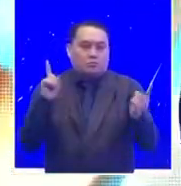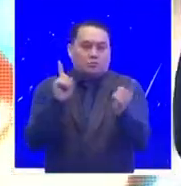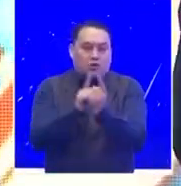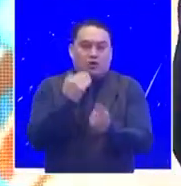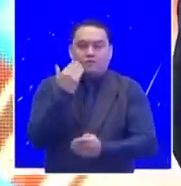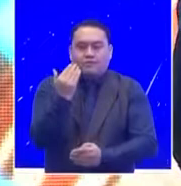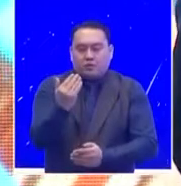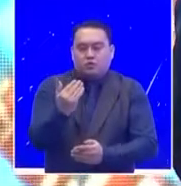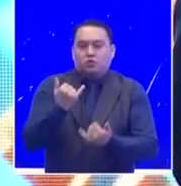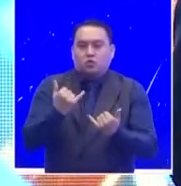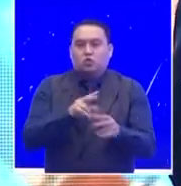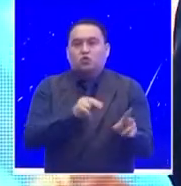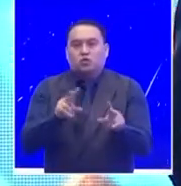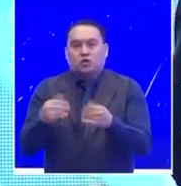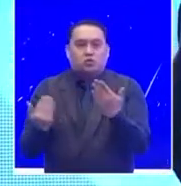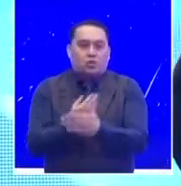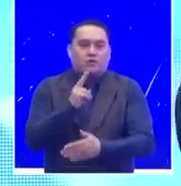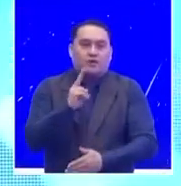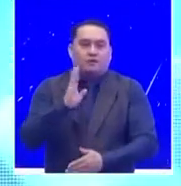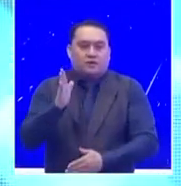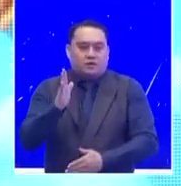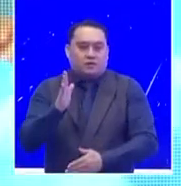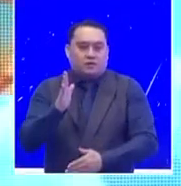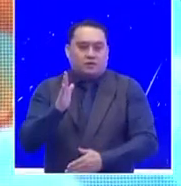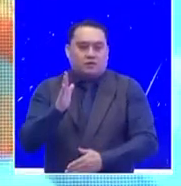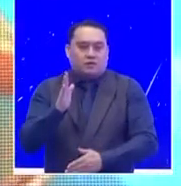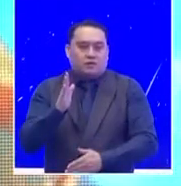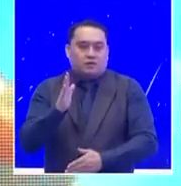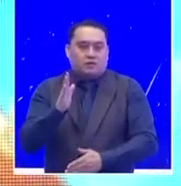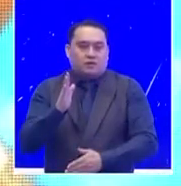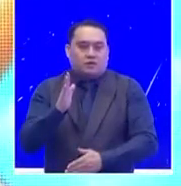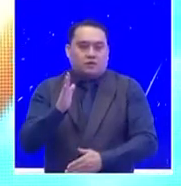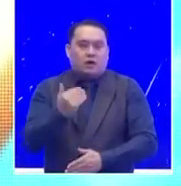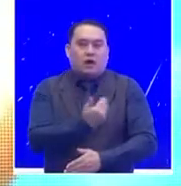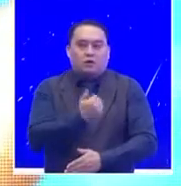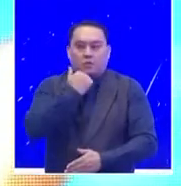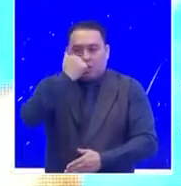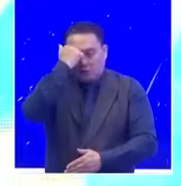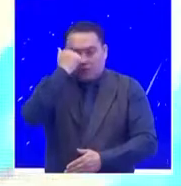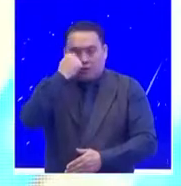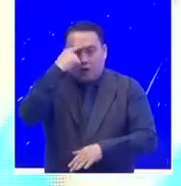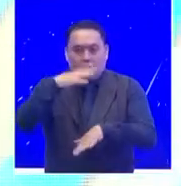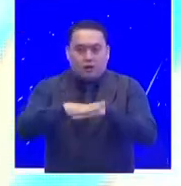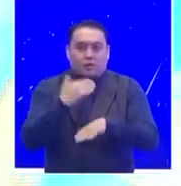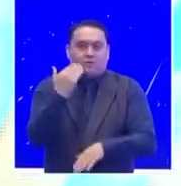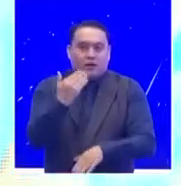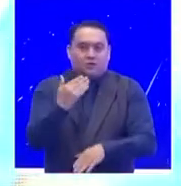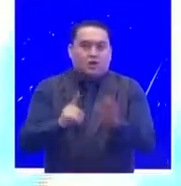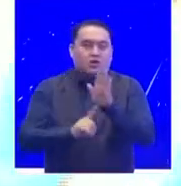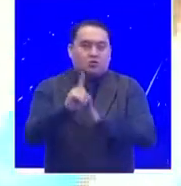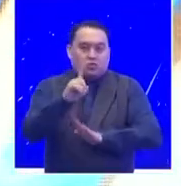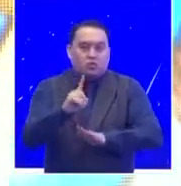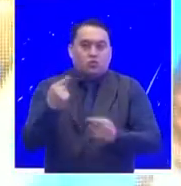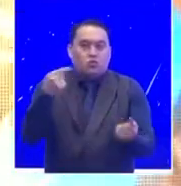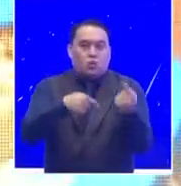Да, надеемся, вы будете счастливы в новых квартирах. Вот. И хотел поблагодарить Аманды Габаш вас с самого начала. Мы знаем